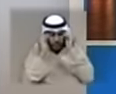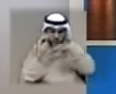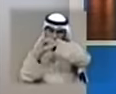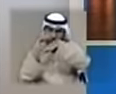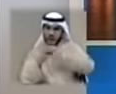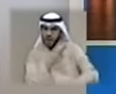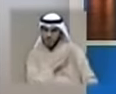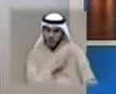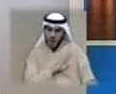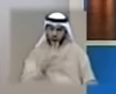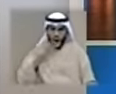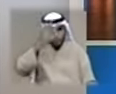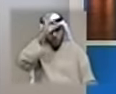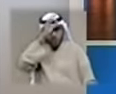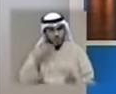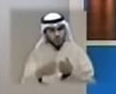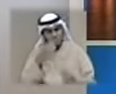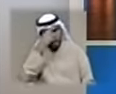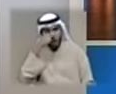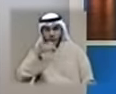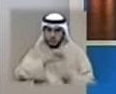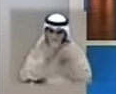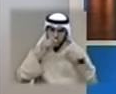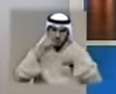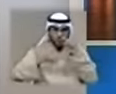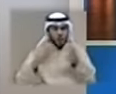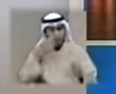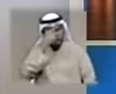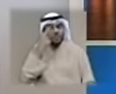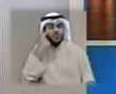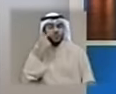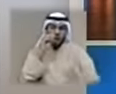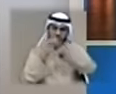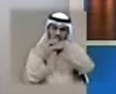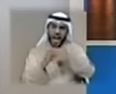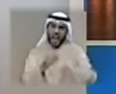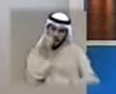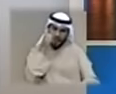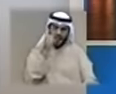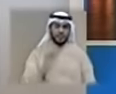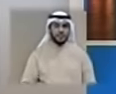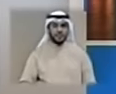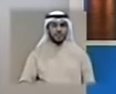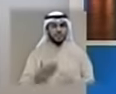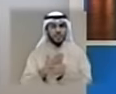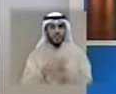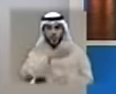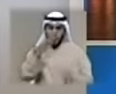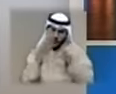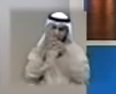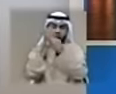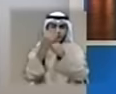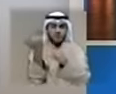قد تحتوي في بعض الأحيان على متفجرات وتدميرها بشكل كامل. وهذا الإجراء طبعا للمحافظة على سلامة